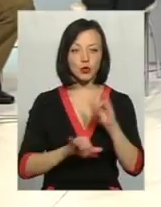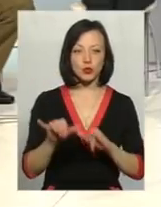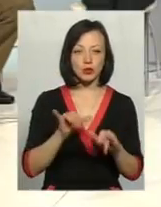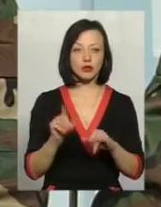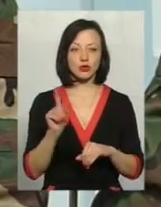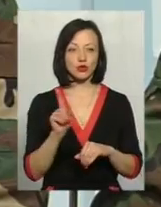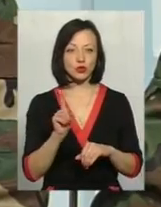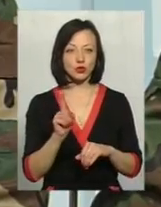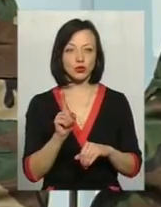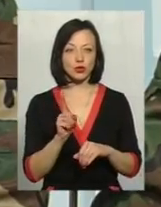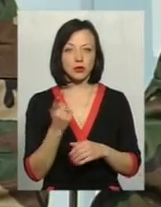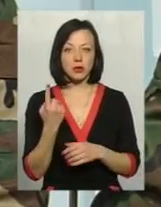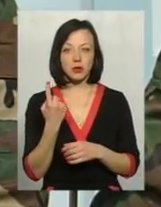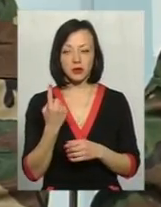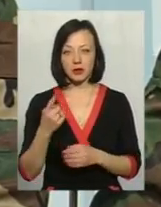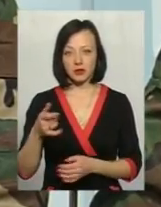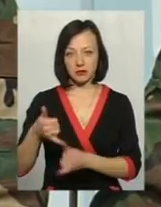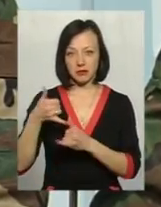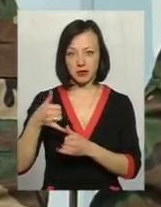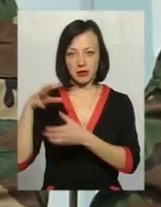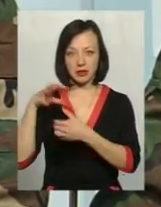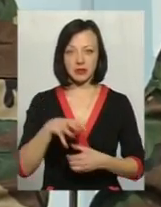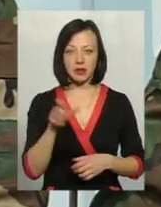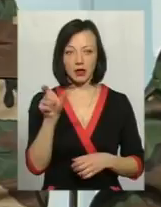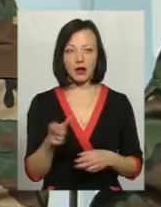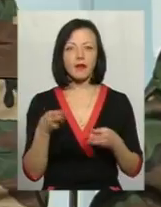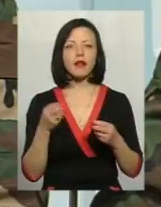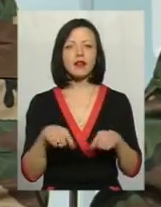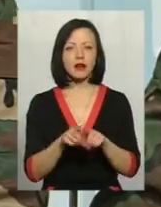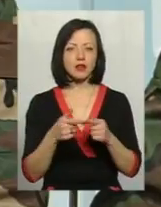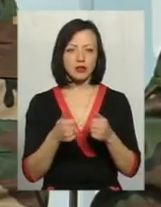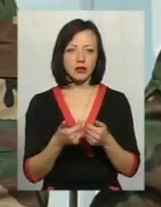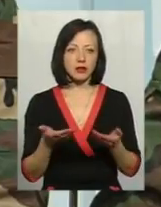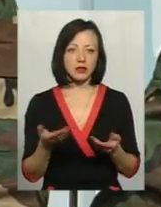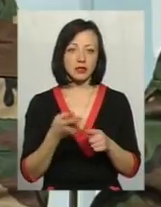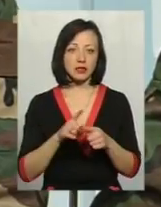питає, де такий десантник здоровий. Він питає, а де така часть? А той каже: ну,